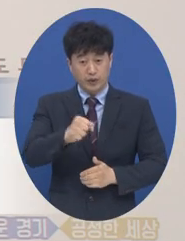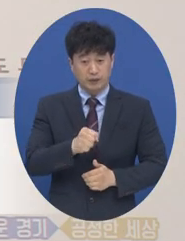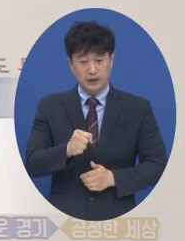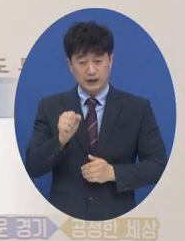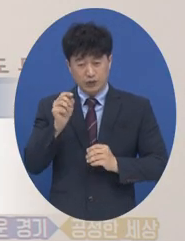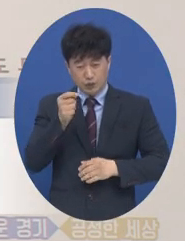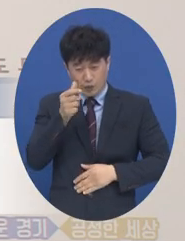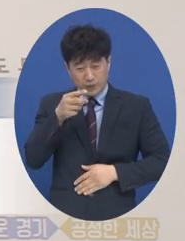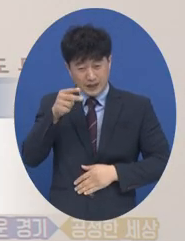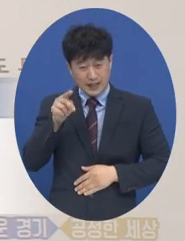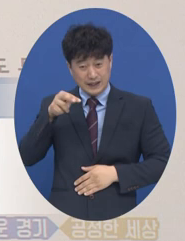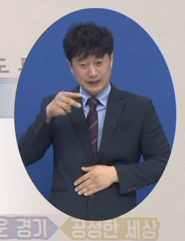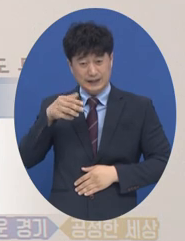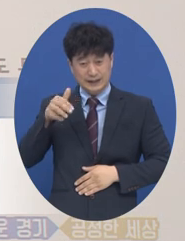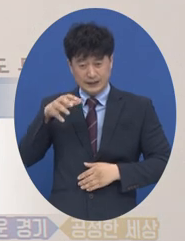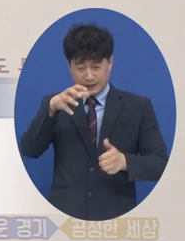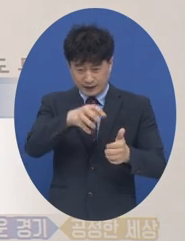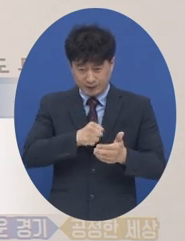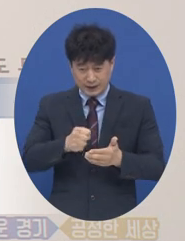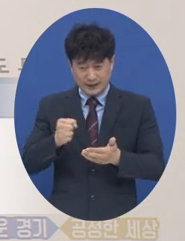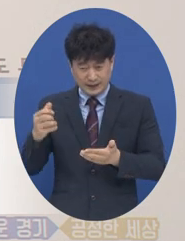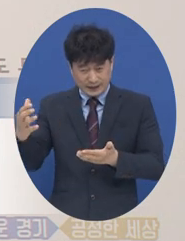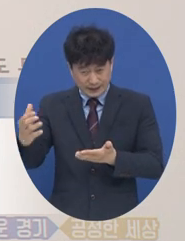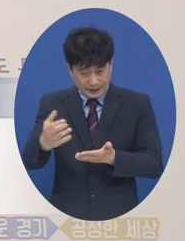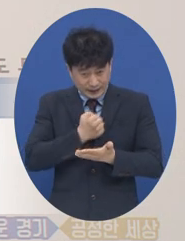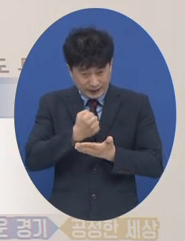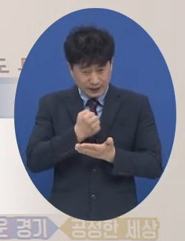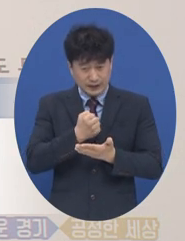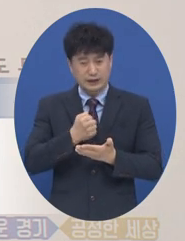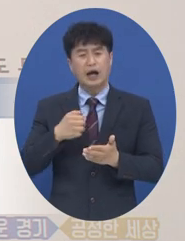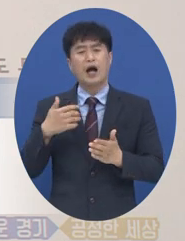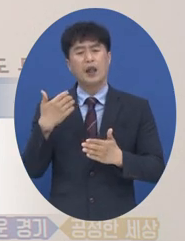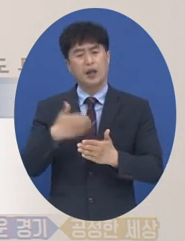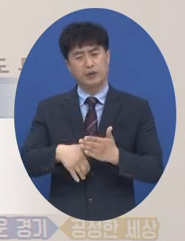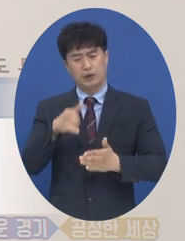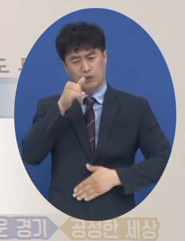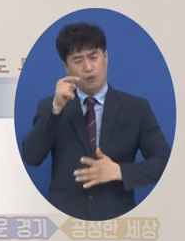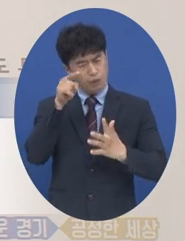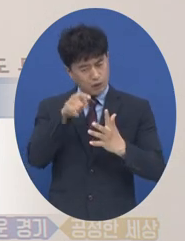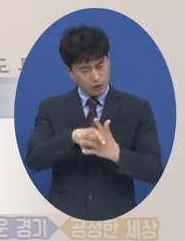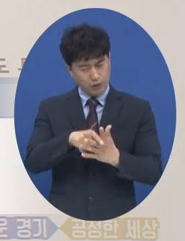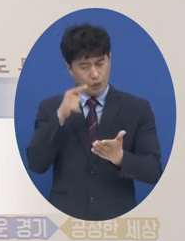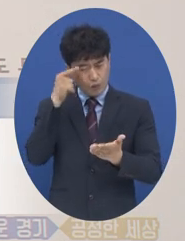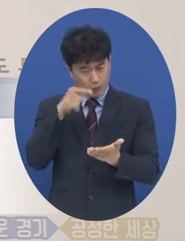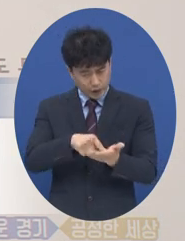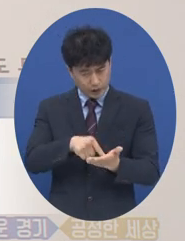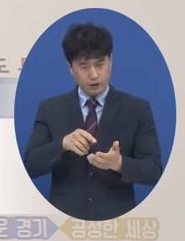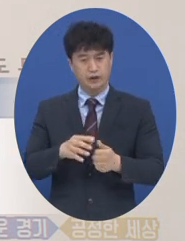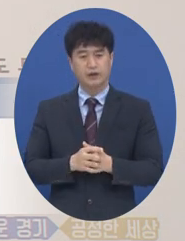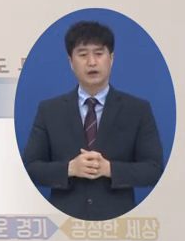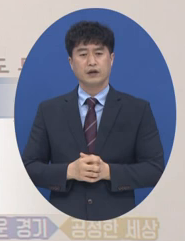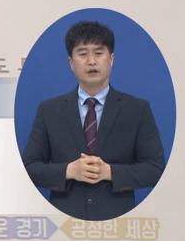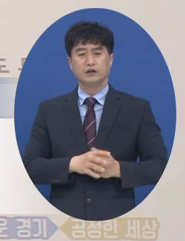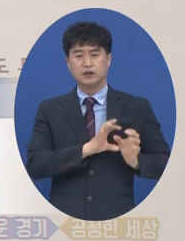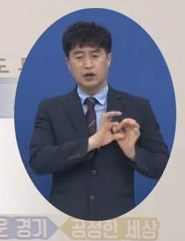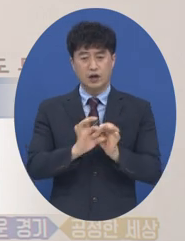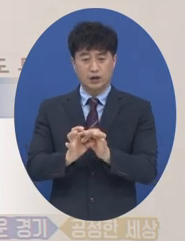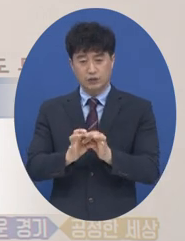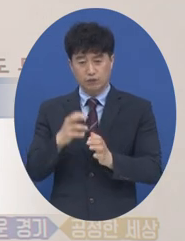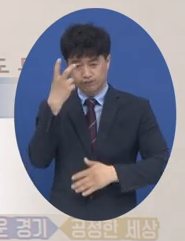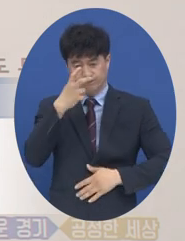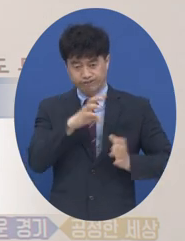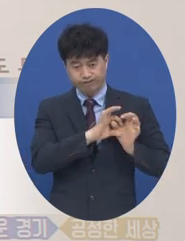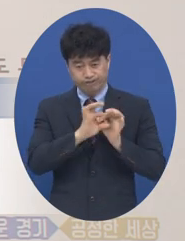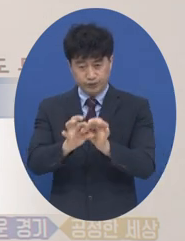어린 다슬까지 잡는 그런 싹쓸이 어업까지 아직도 남아있는 것은 확인할 수 있었습니다.